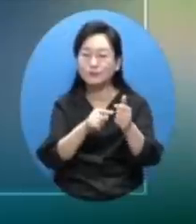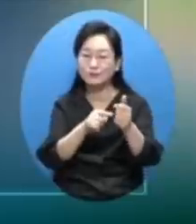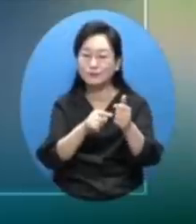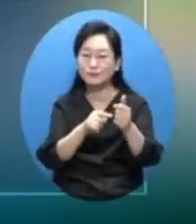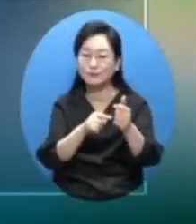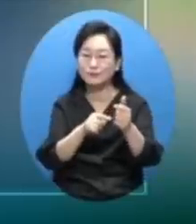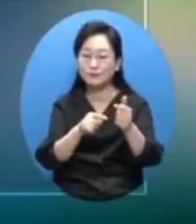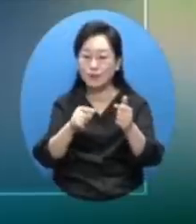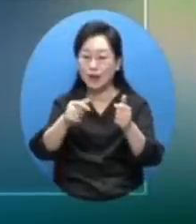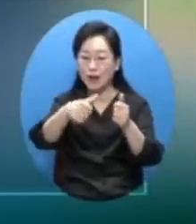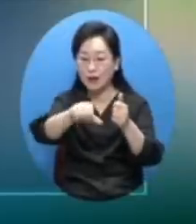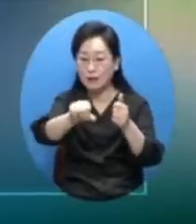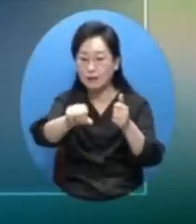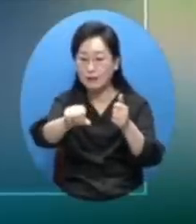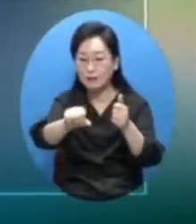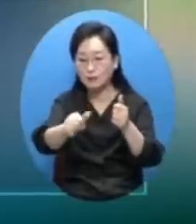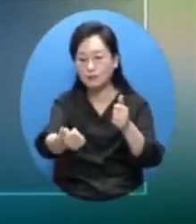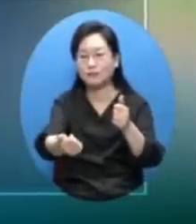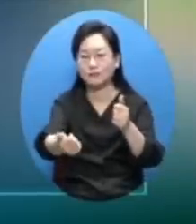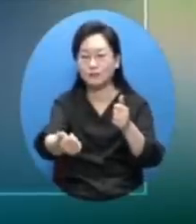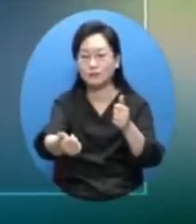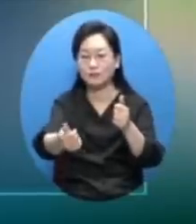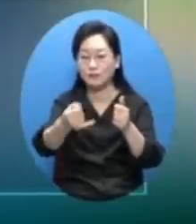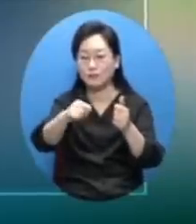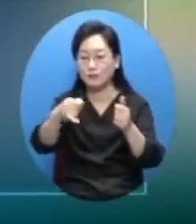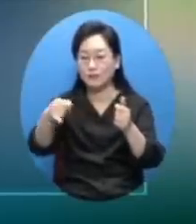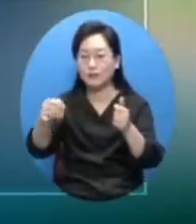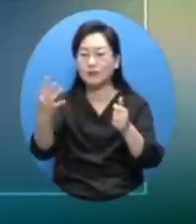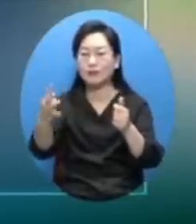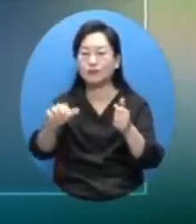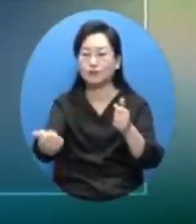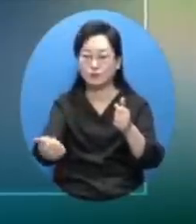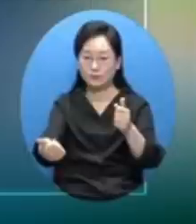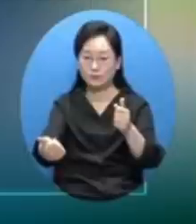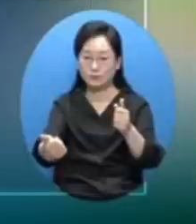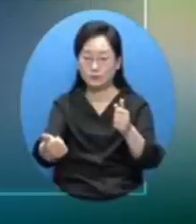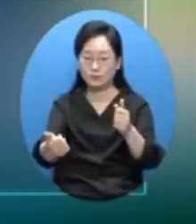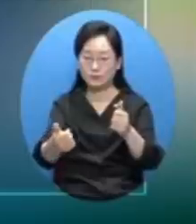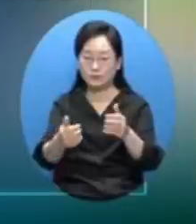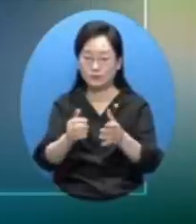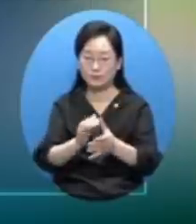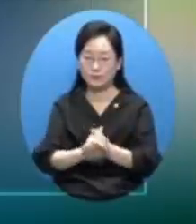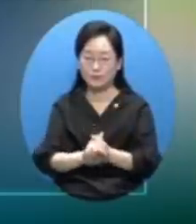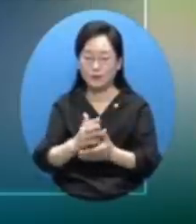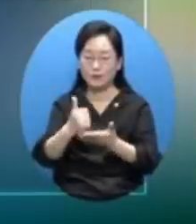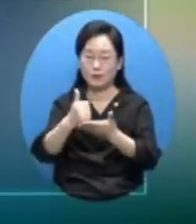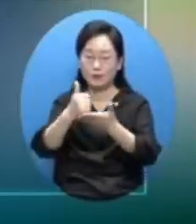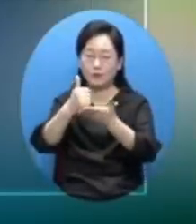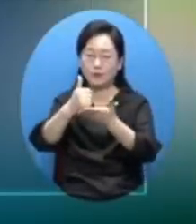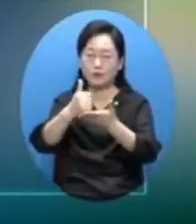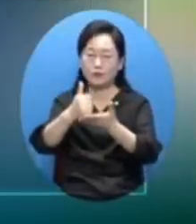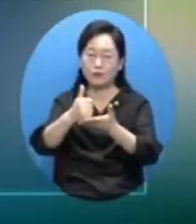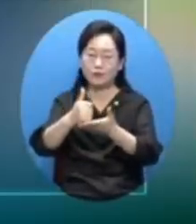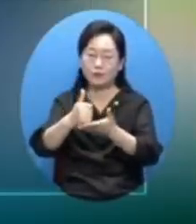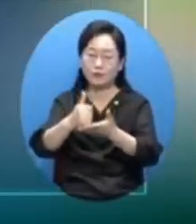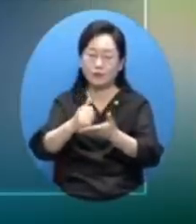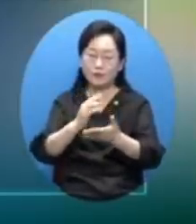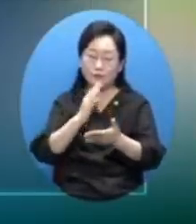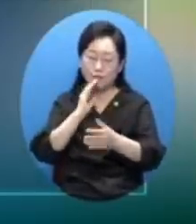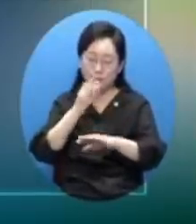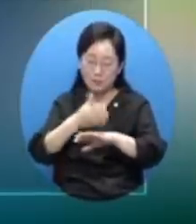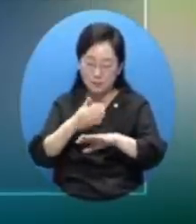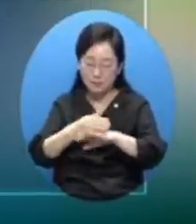자기 아들도 잃고 딸 넷을 잃었는데도 주님 앞에서 평안함을 가지고